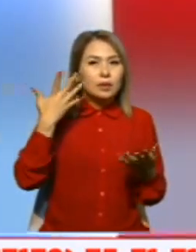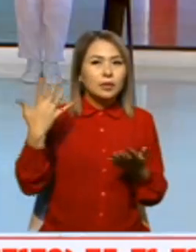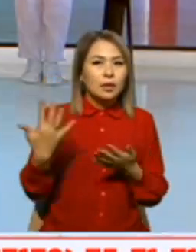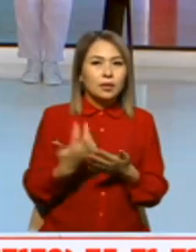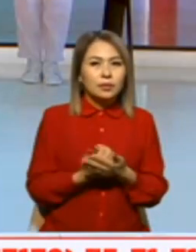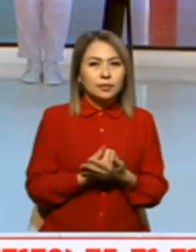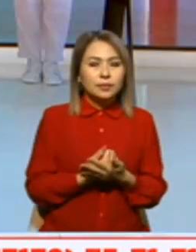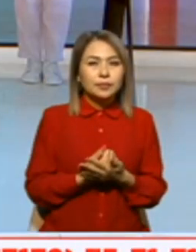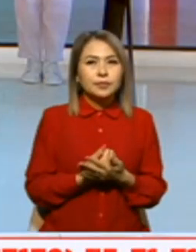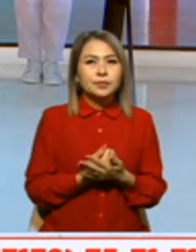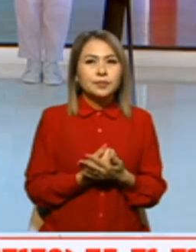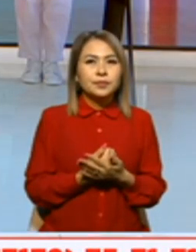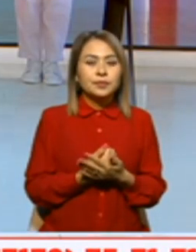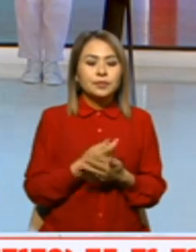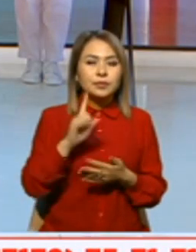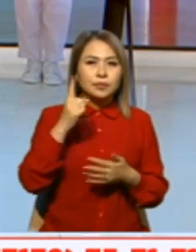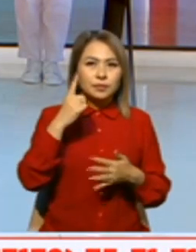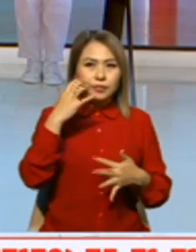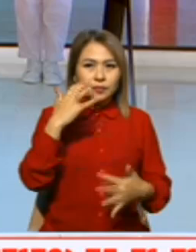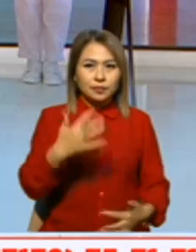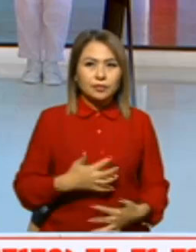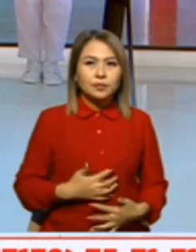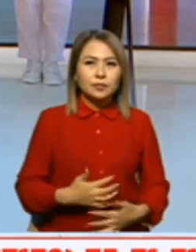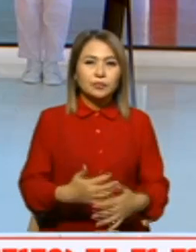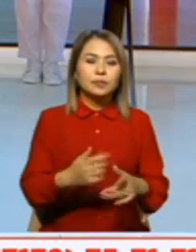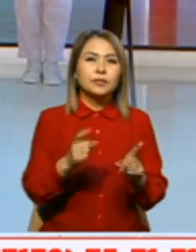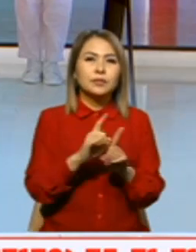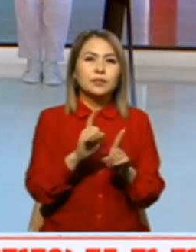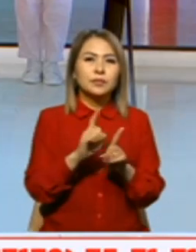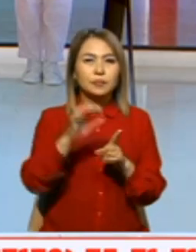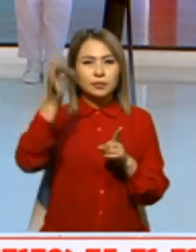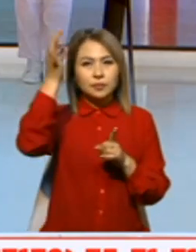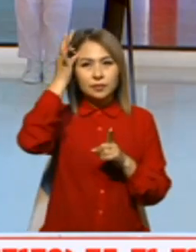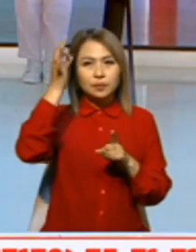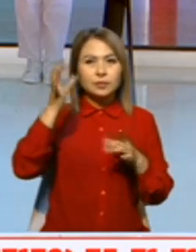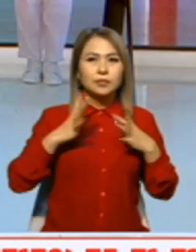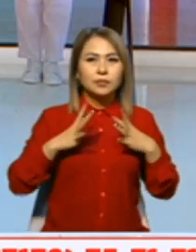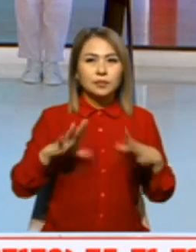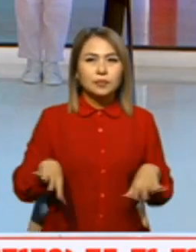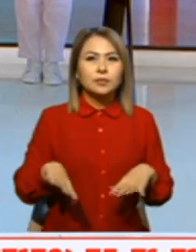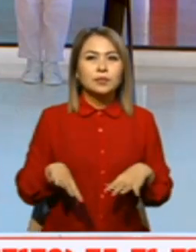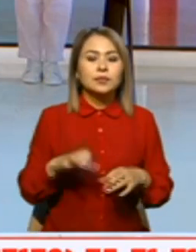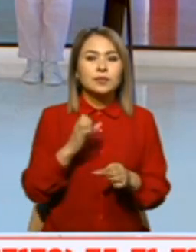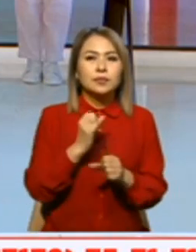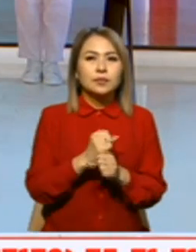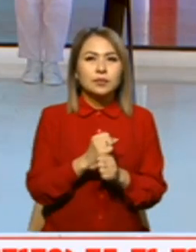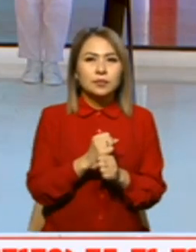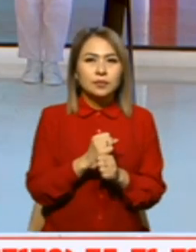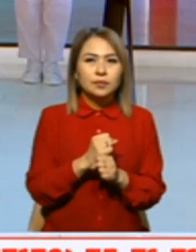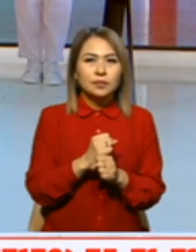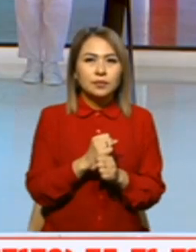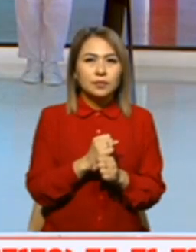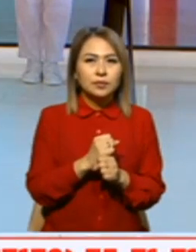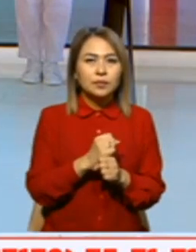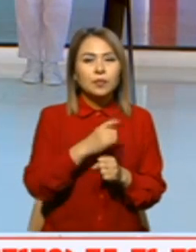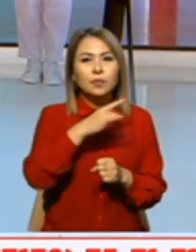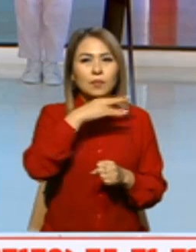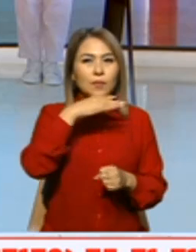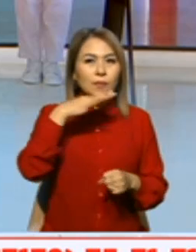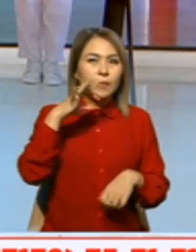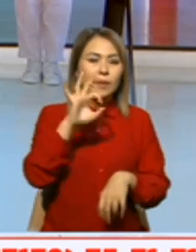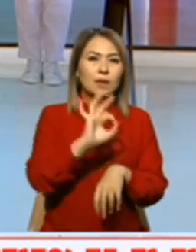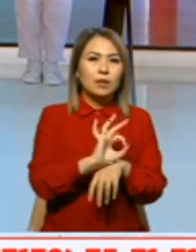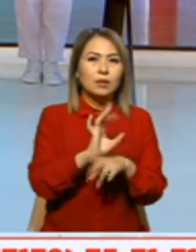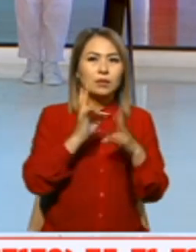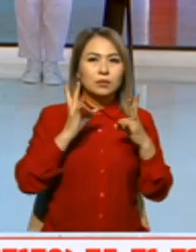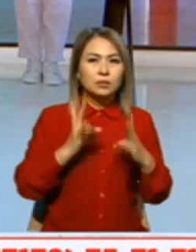Жаңада Гаухар Сұлтанханқызы айтып жатыр, неге жүктілік кезінде ескертпедіңіздер дейтінде жағдайлар көп. Өйткені сіз көп деген науқас